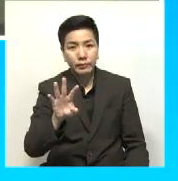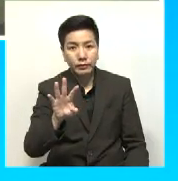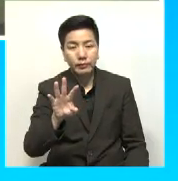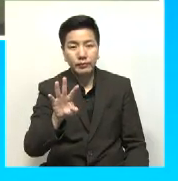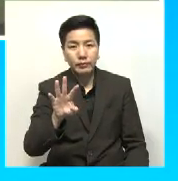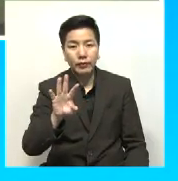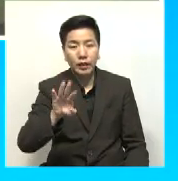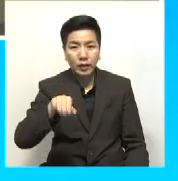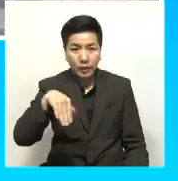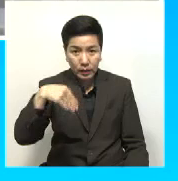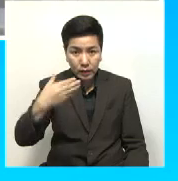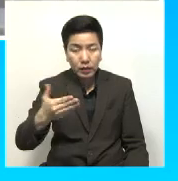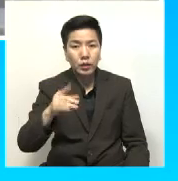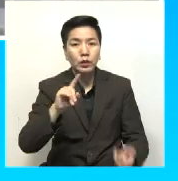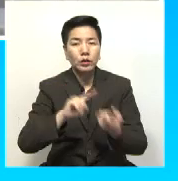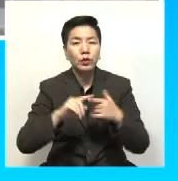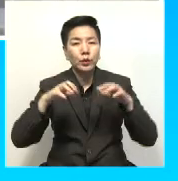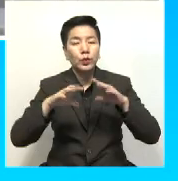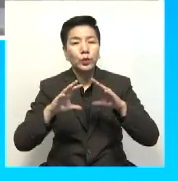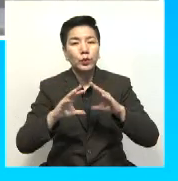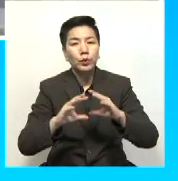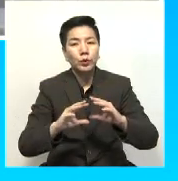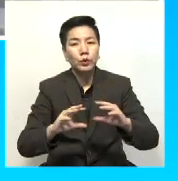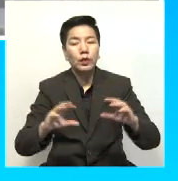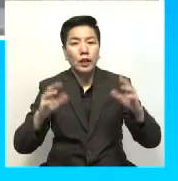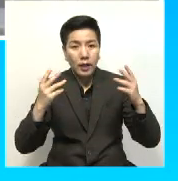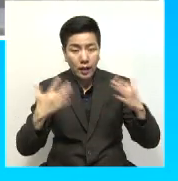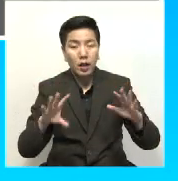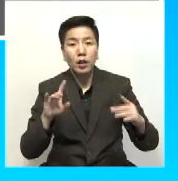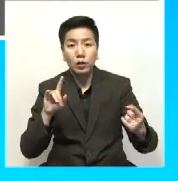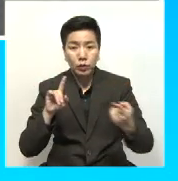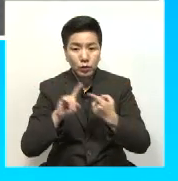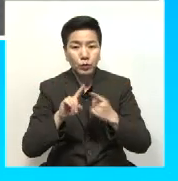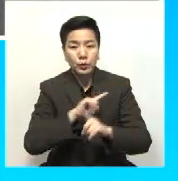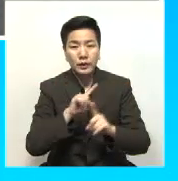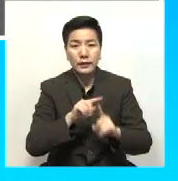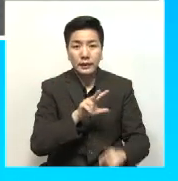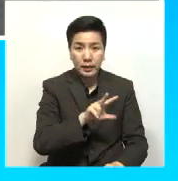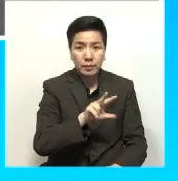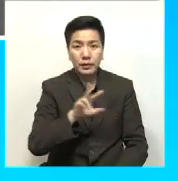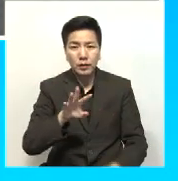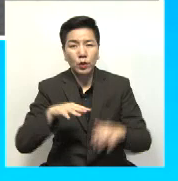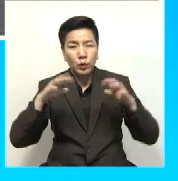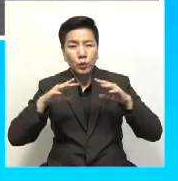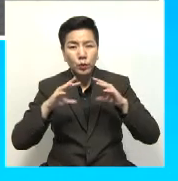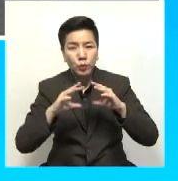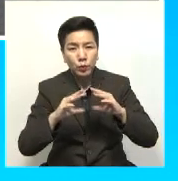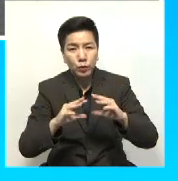4จากนั้นก็จะซาซาลงนิดนึงนะฮะจากวันที่3ที่4ซาซาลง